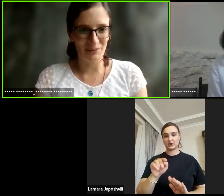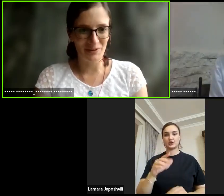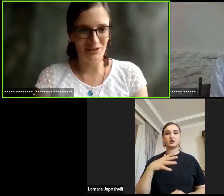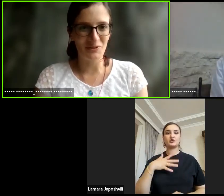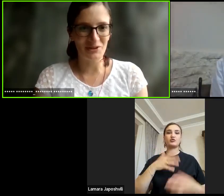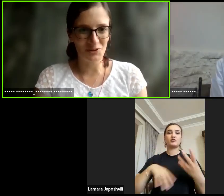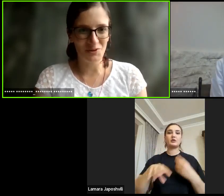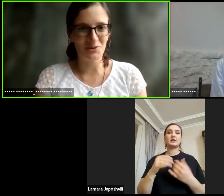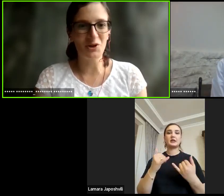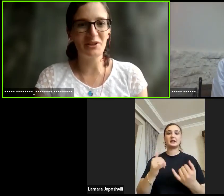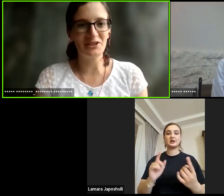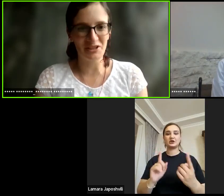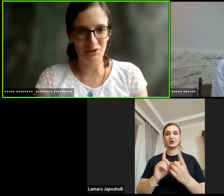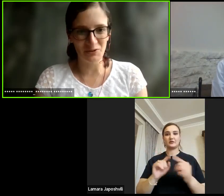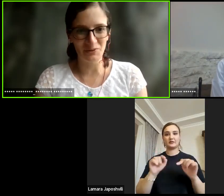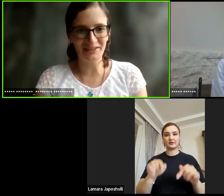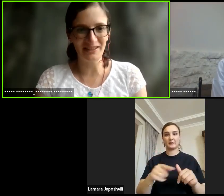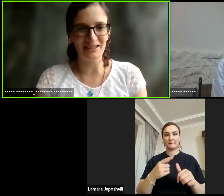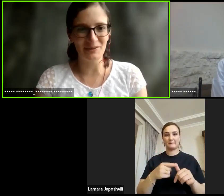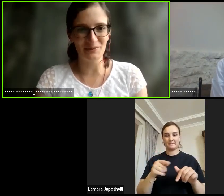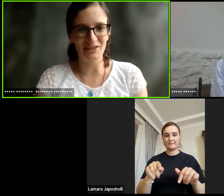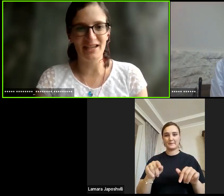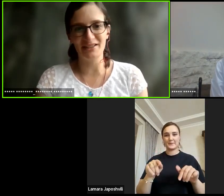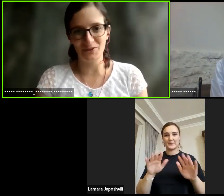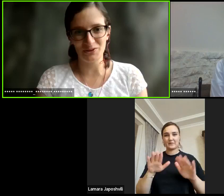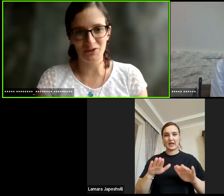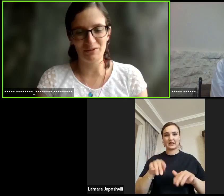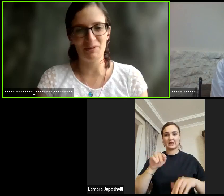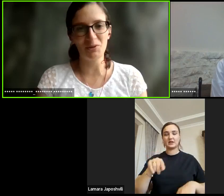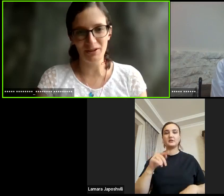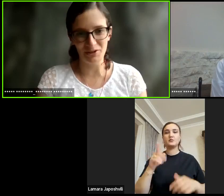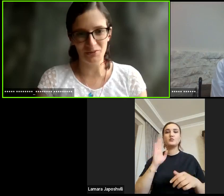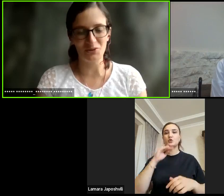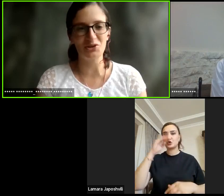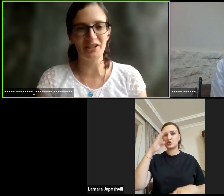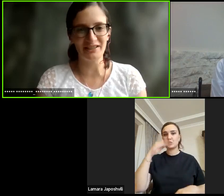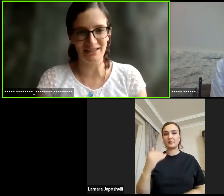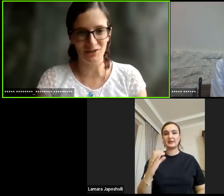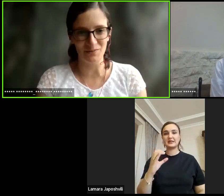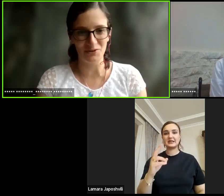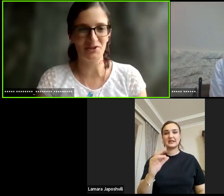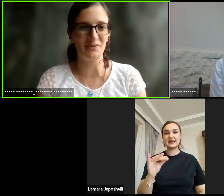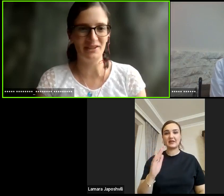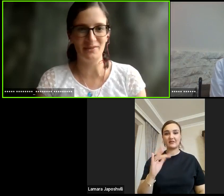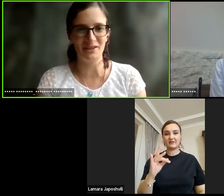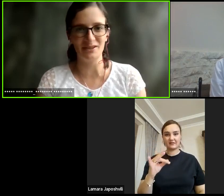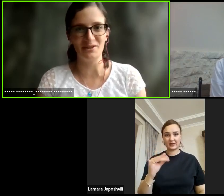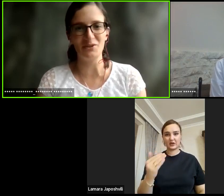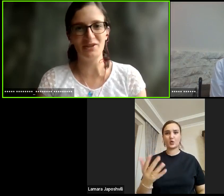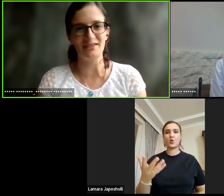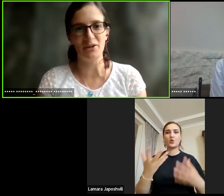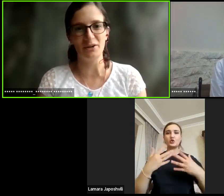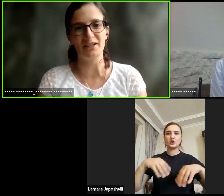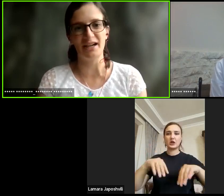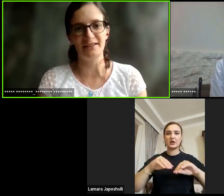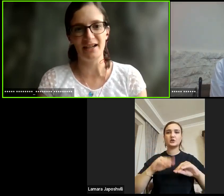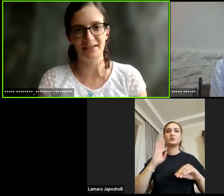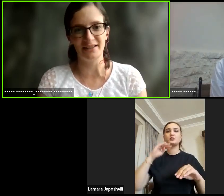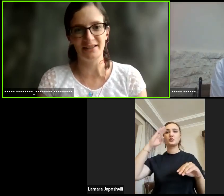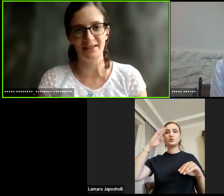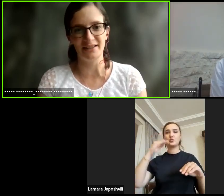შევხვდით პლატფორმაზე, რომელსაც ქვია მშობლისკიური და რა თქმა უნდა ეს საინტერესო იქნება მშობლებისთვის, ოჯახის წევრებისთვის, იმ ადამიანებისა, ვისაც